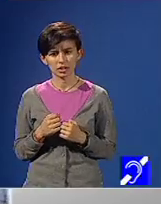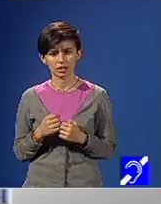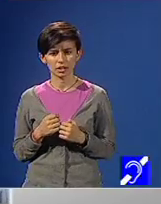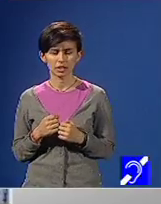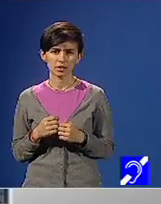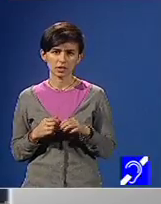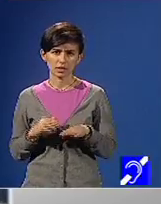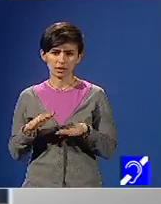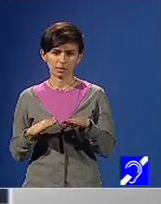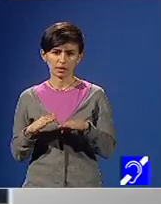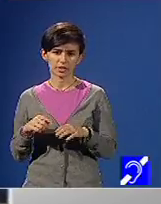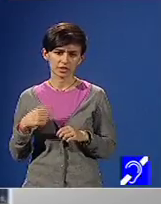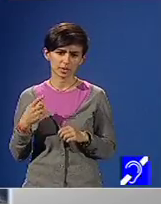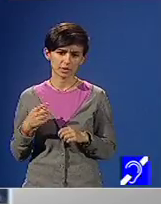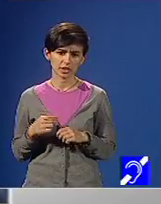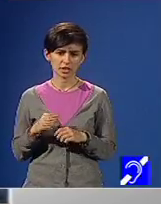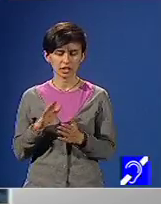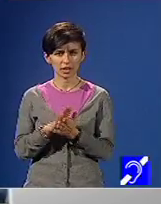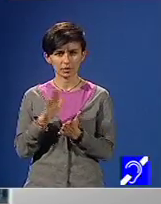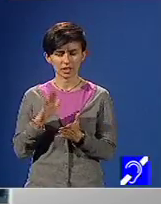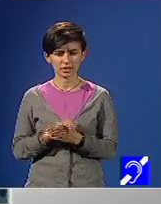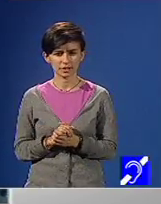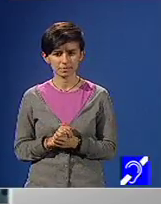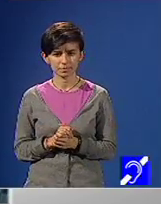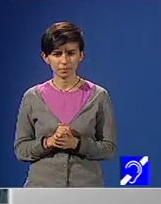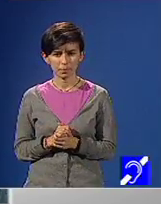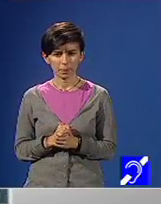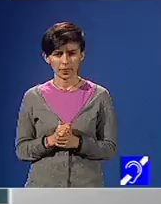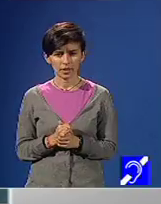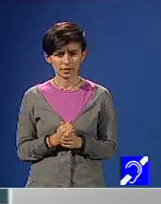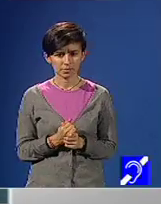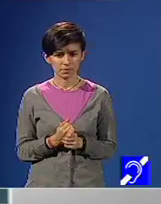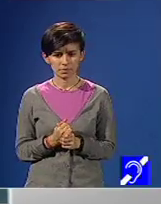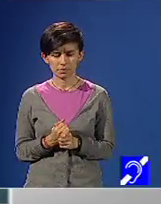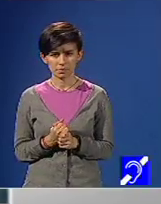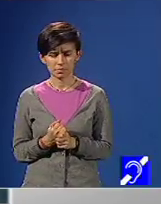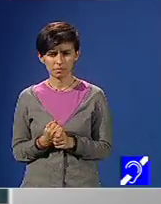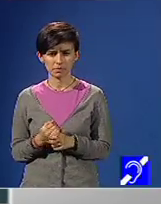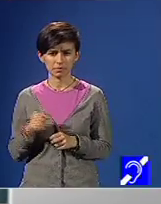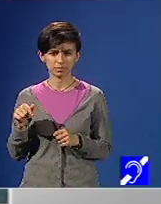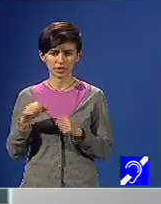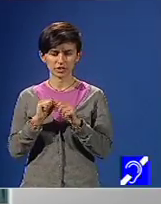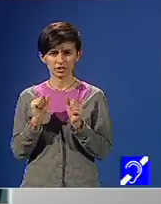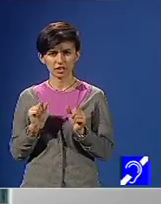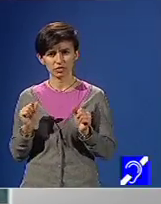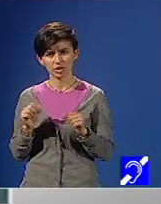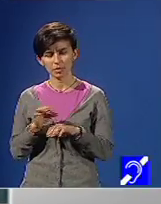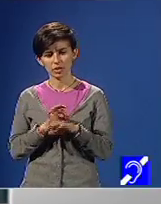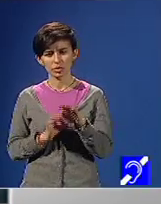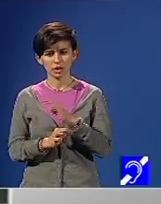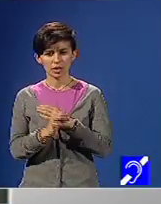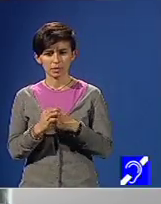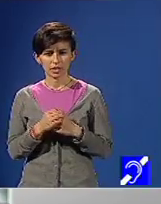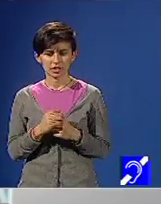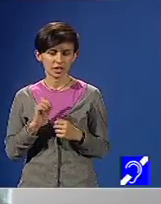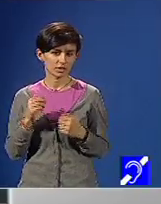Month. Coechipierii au un număr total de pași pe echipe. Și practic în acest fel, cu brățara pe mână, nu ratăm